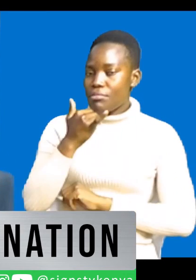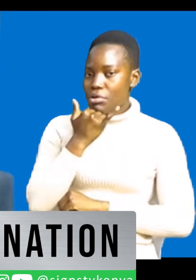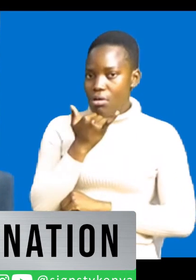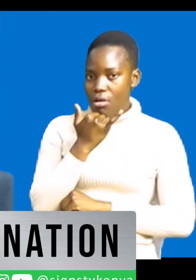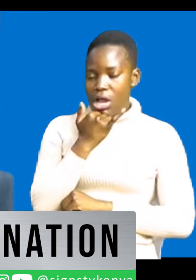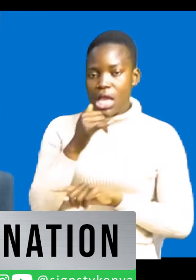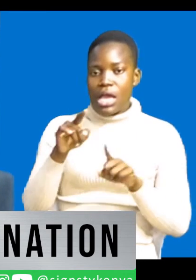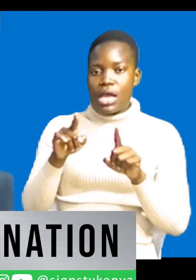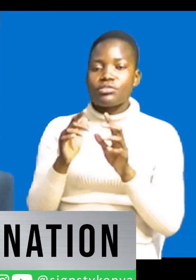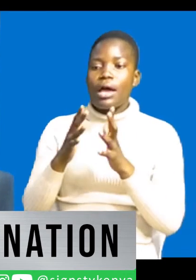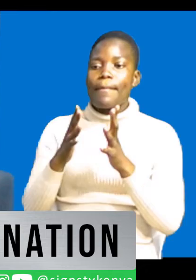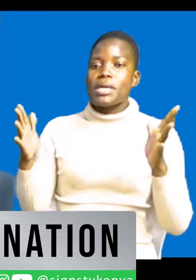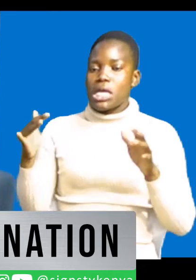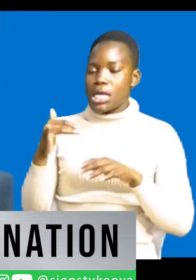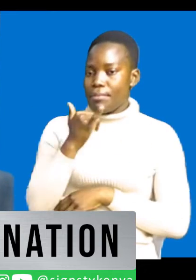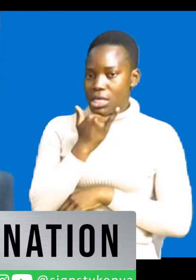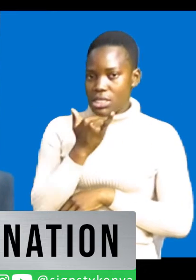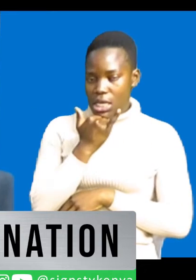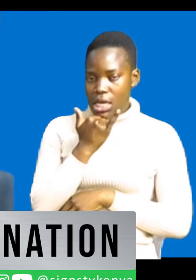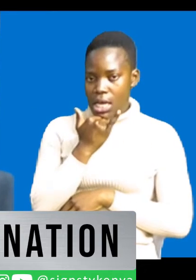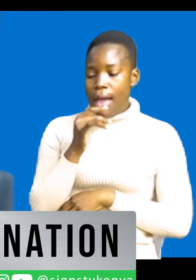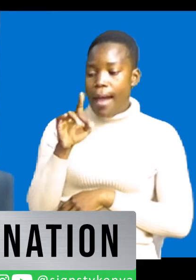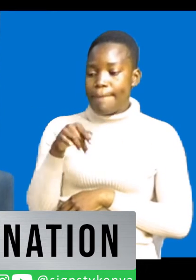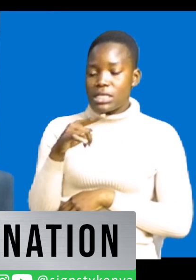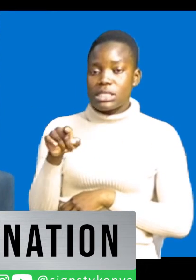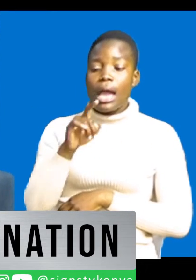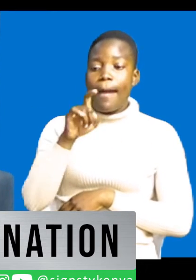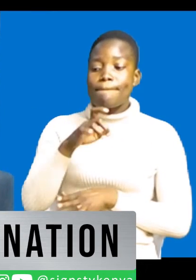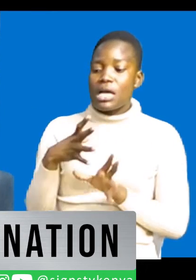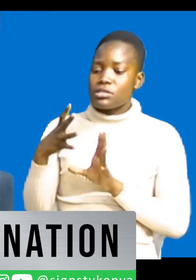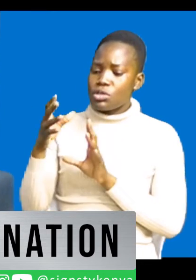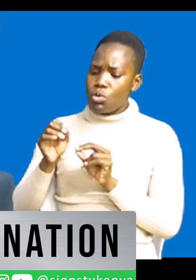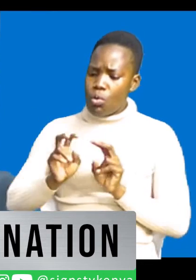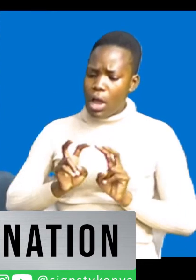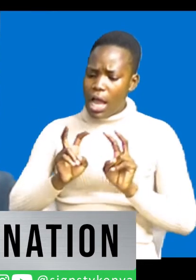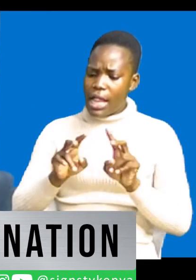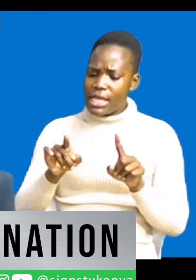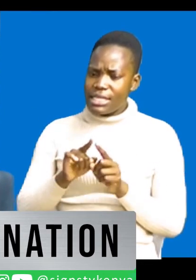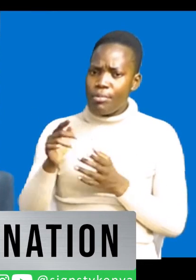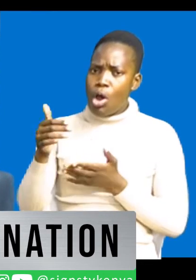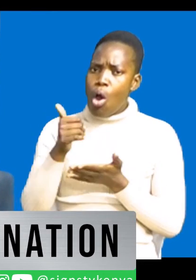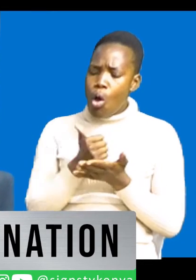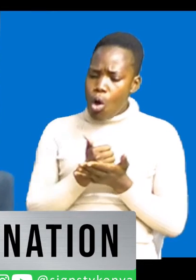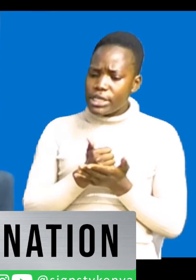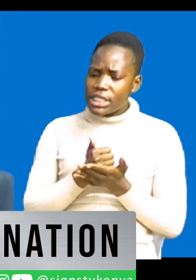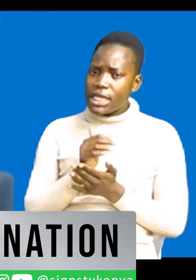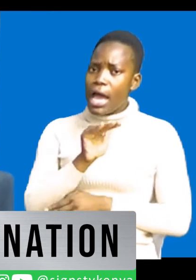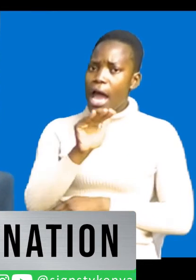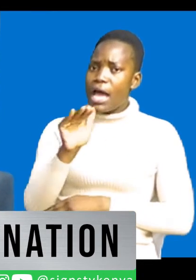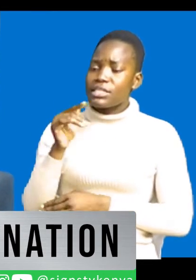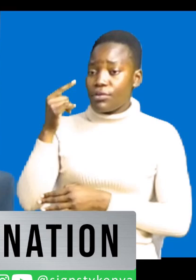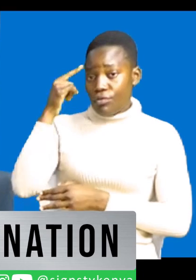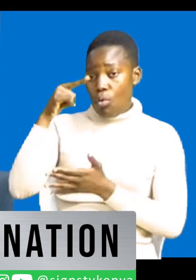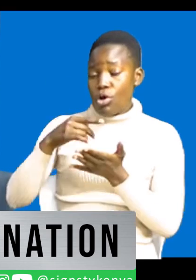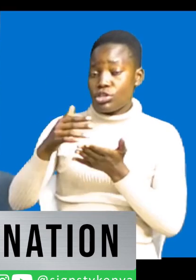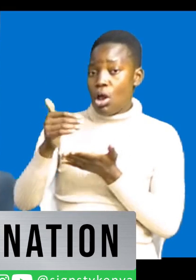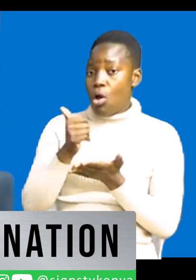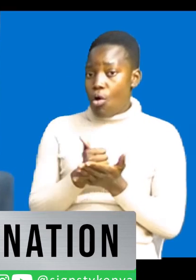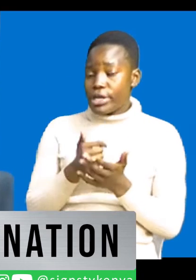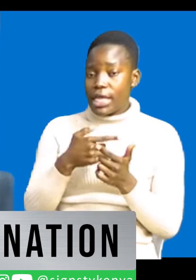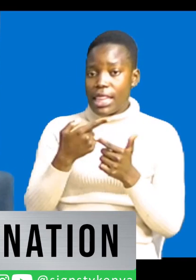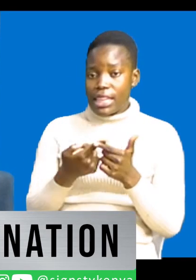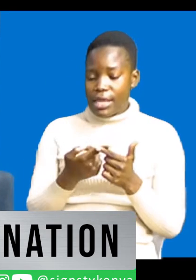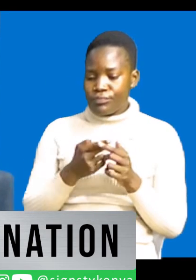makosa kubwa sana. Ingetakiwa waende waangalie hizo vitu, wafanye audit. Wangeitisha audit, alafu